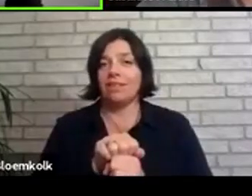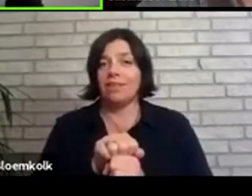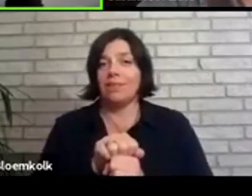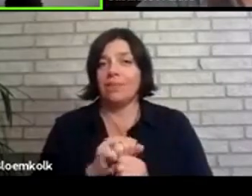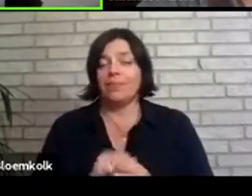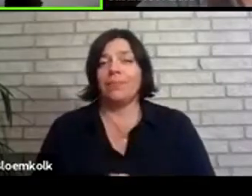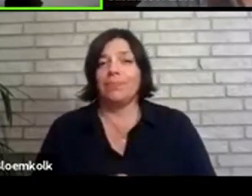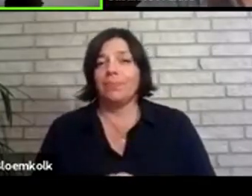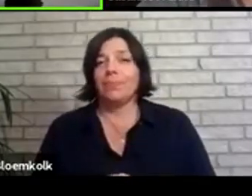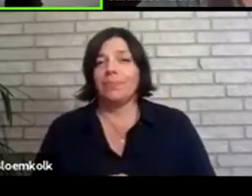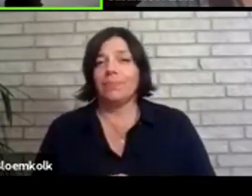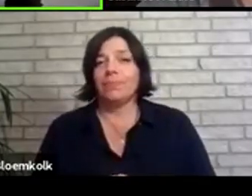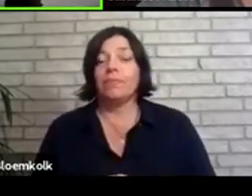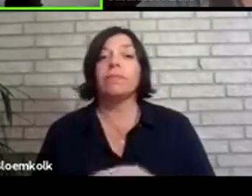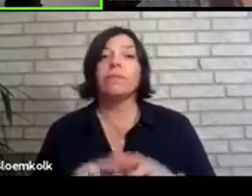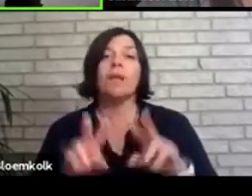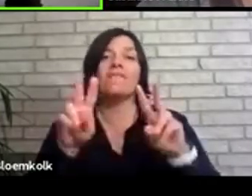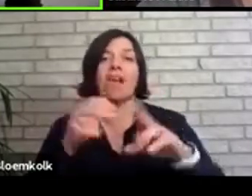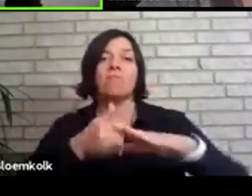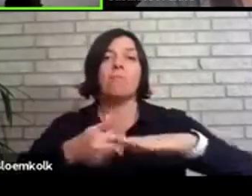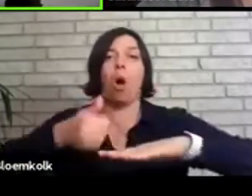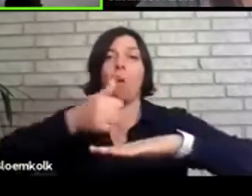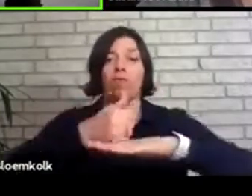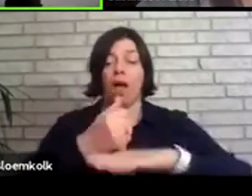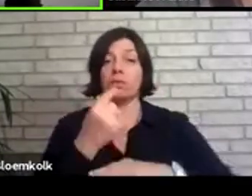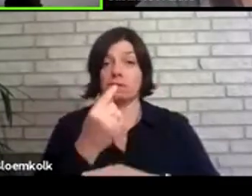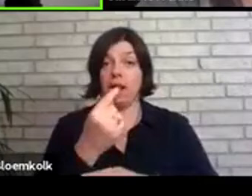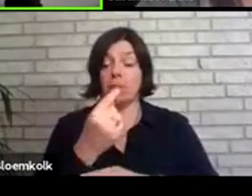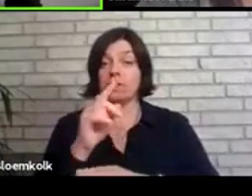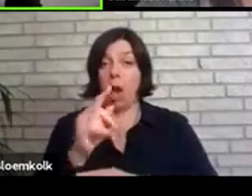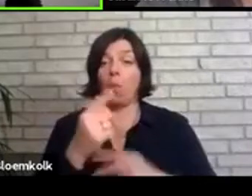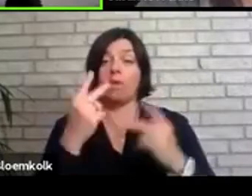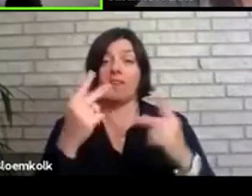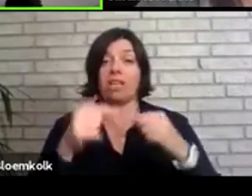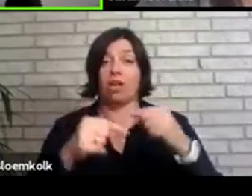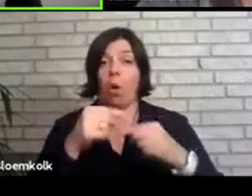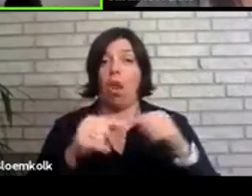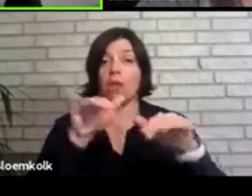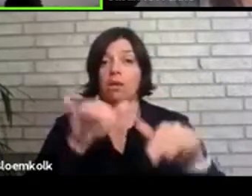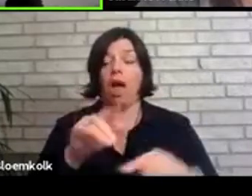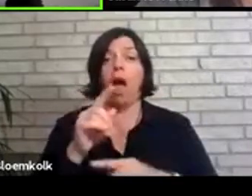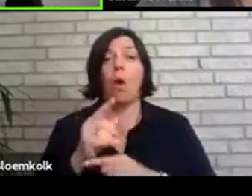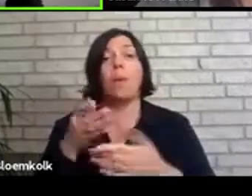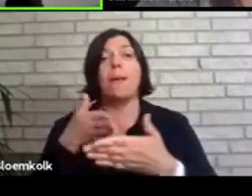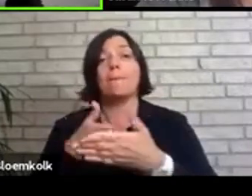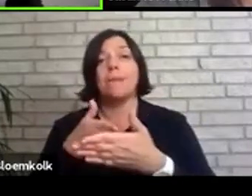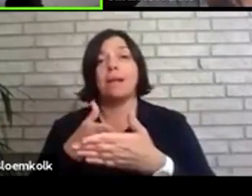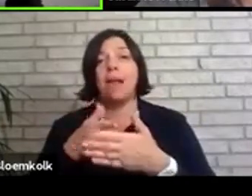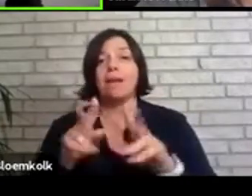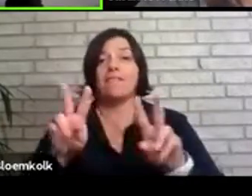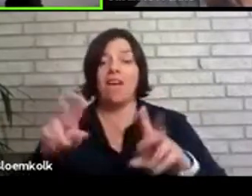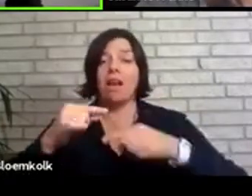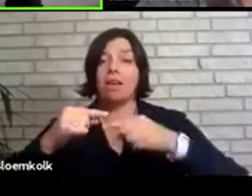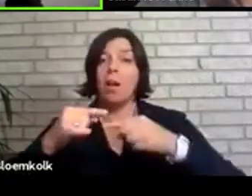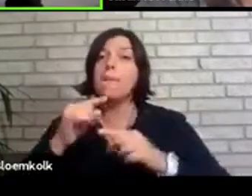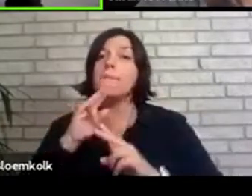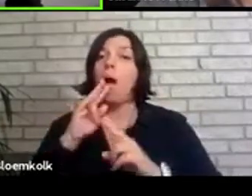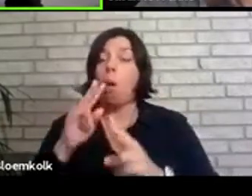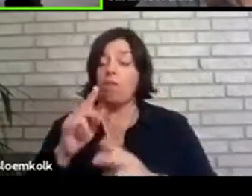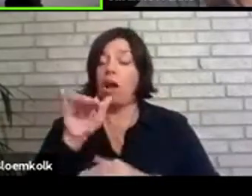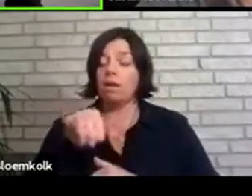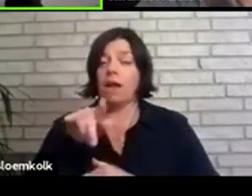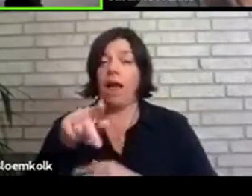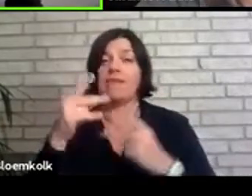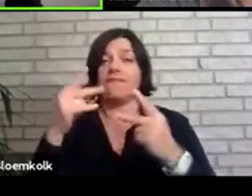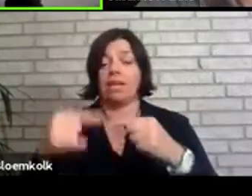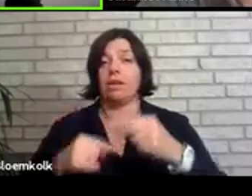haben. Die Fanbeauftragten haben da, glaube ich, eine sehr wichtige Rolle zu spielen, und auch die Behindertenfanbeauftragten, da jetzt weiter